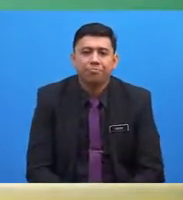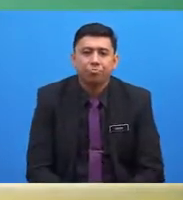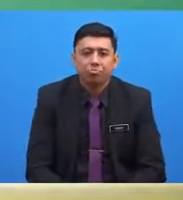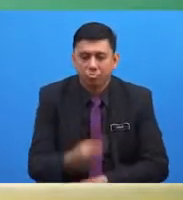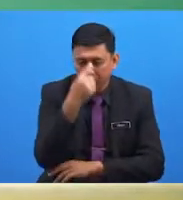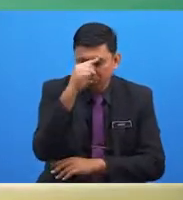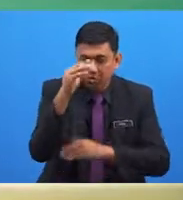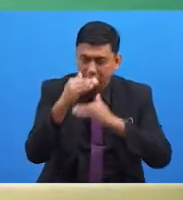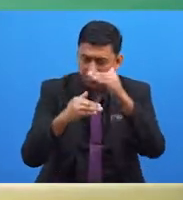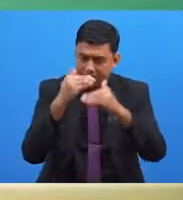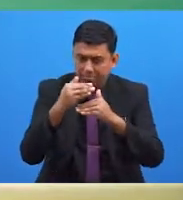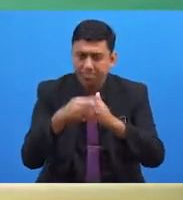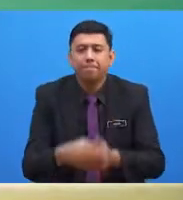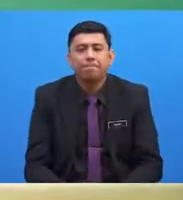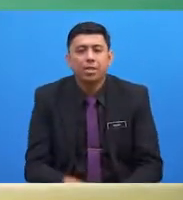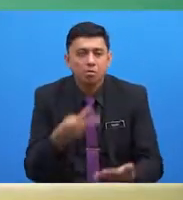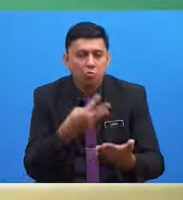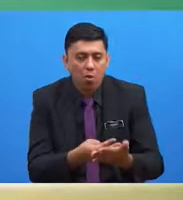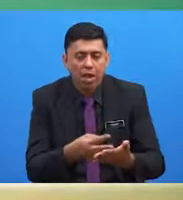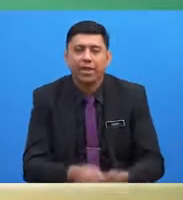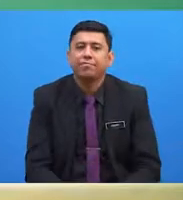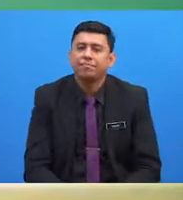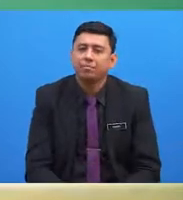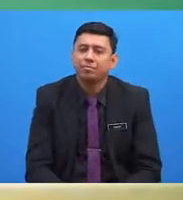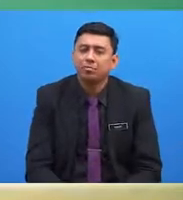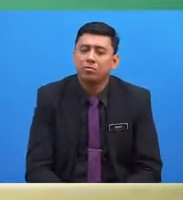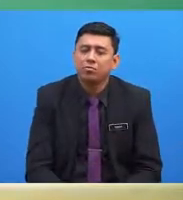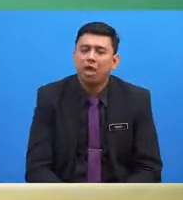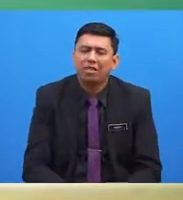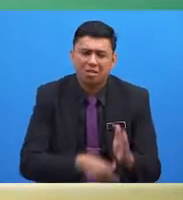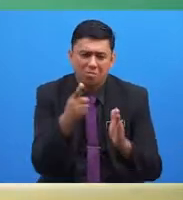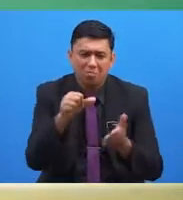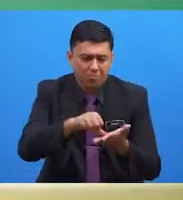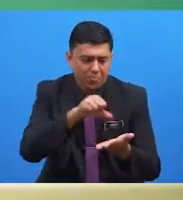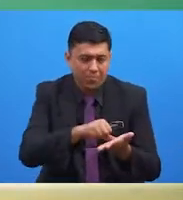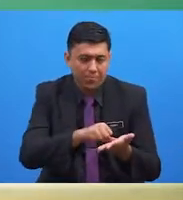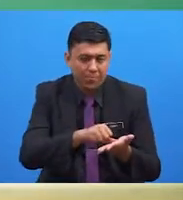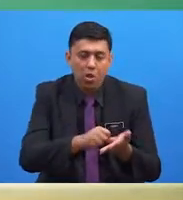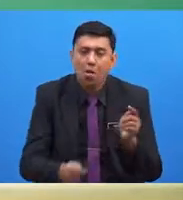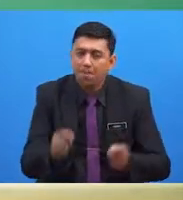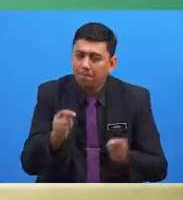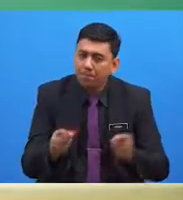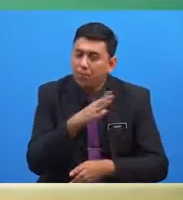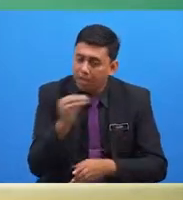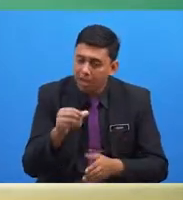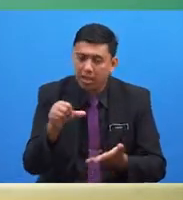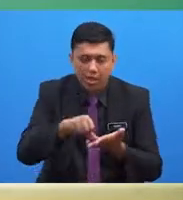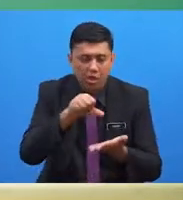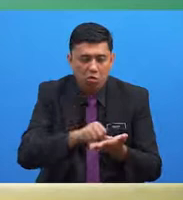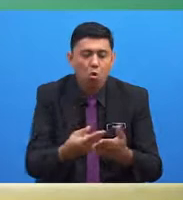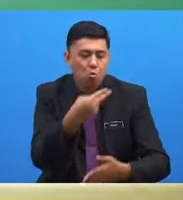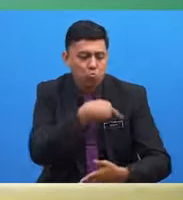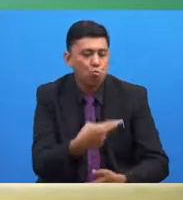Untuk membina penyata kewangan perkongsian, anda perlu menyediakan terlebih dahulu akaun perdagangan dan akaun untung